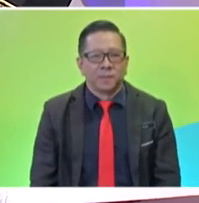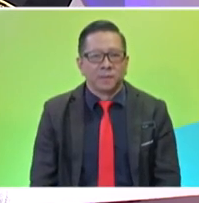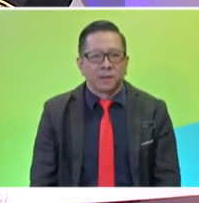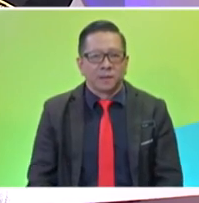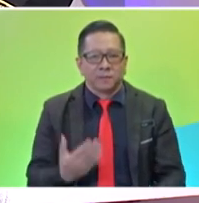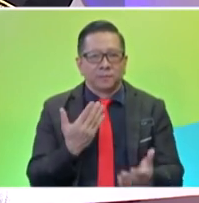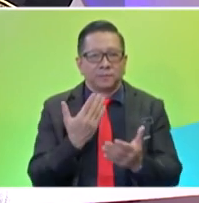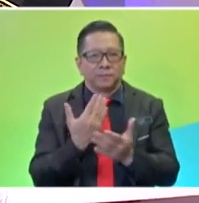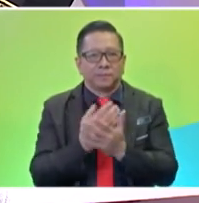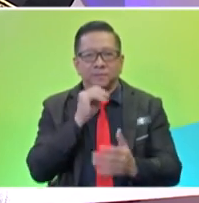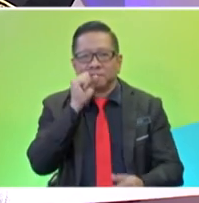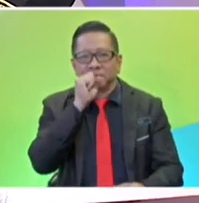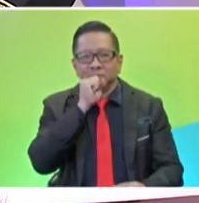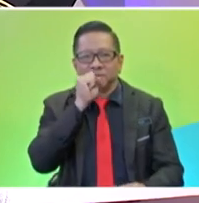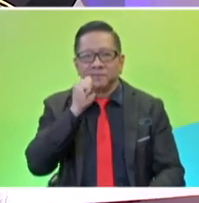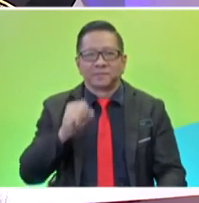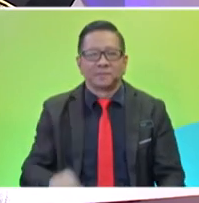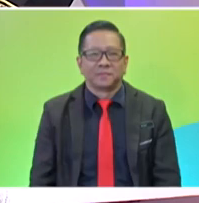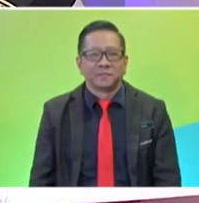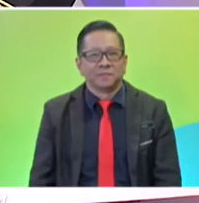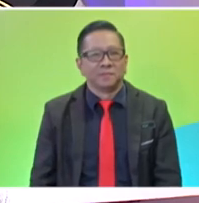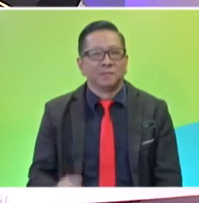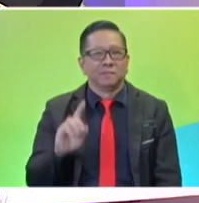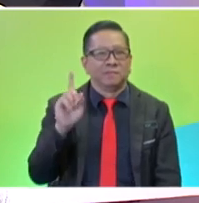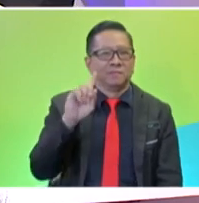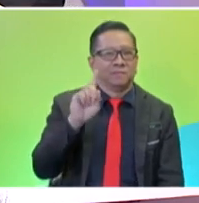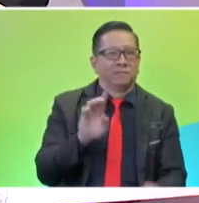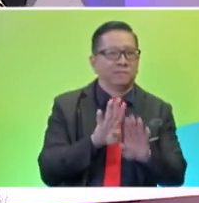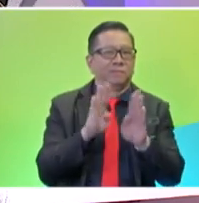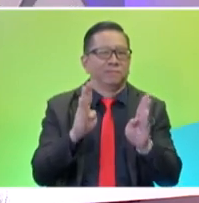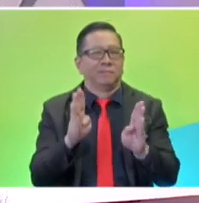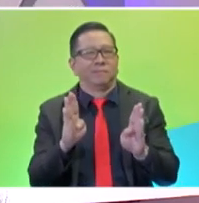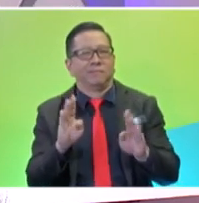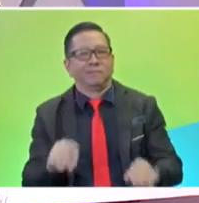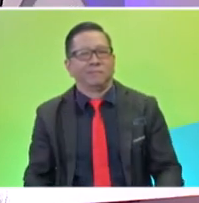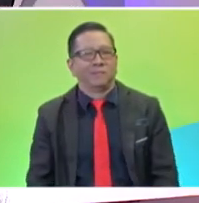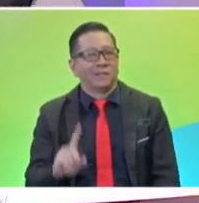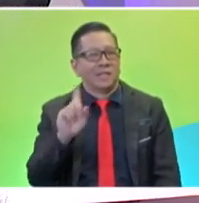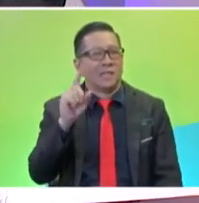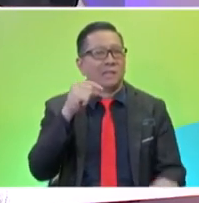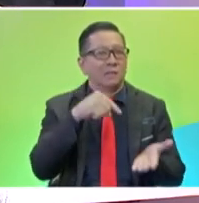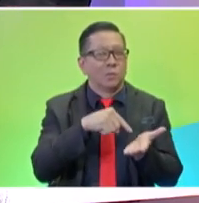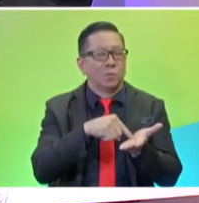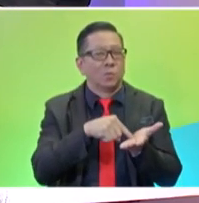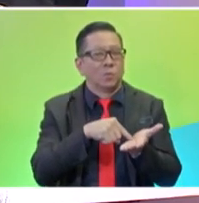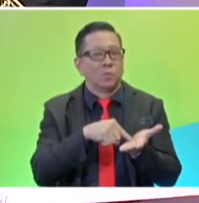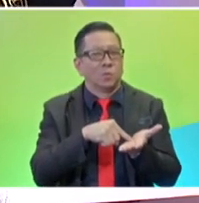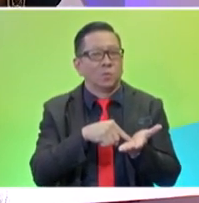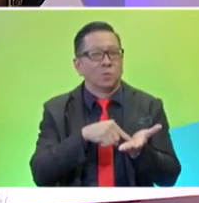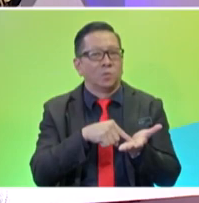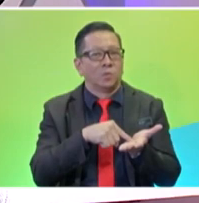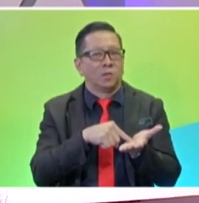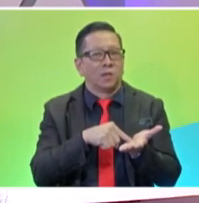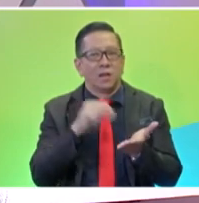kita nyanyi dulu lah Di mana pintu dibuka di situ soalan